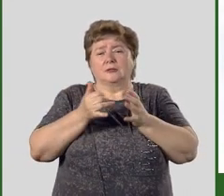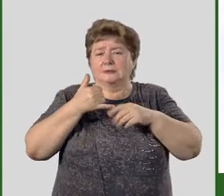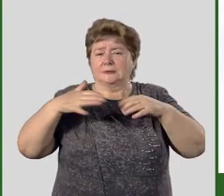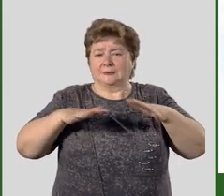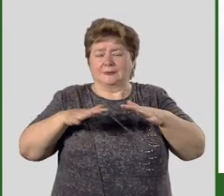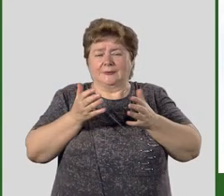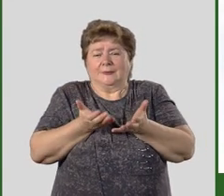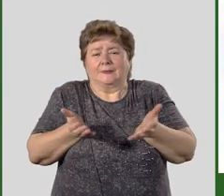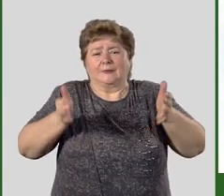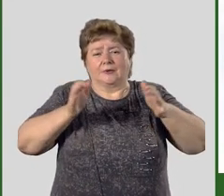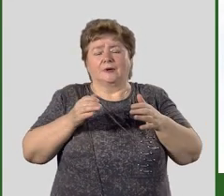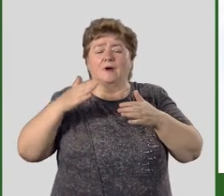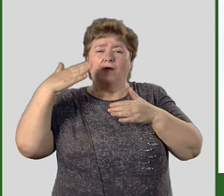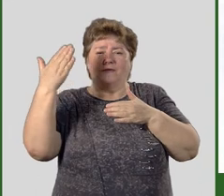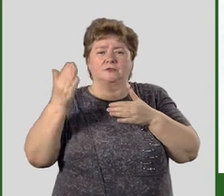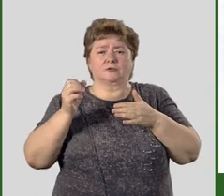тектоническом прогибе